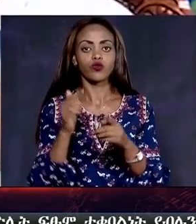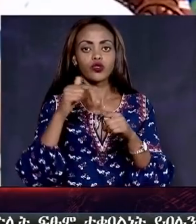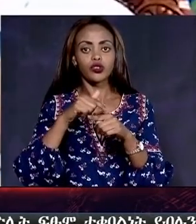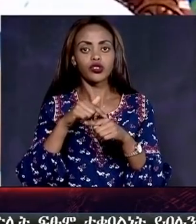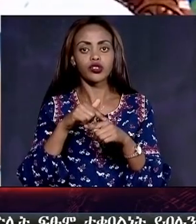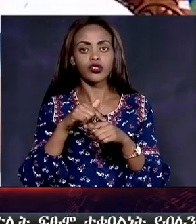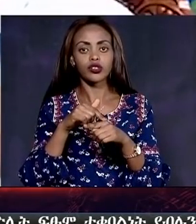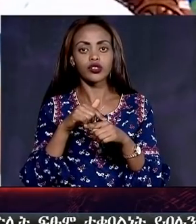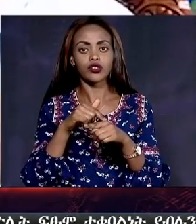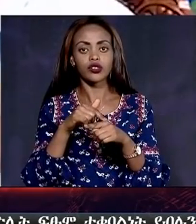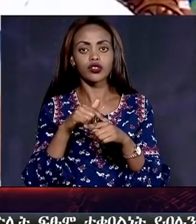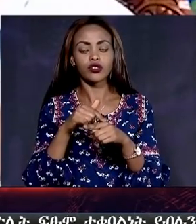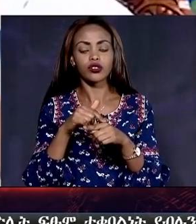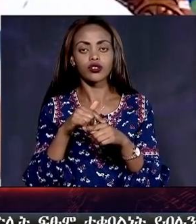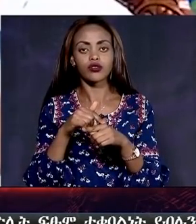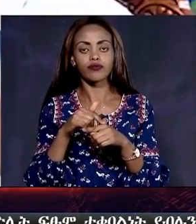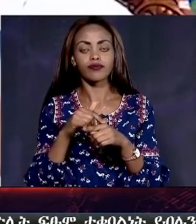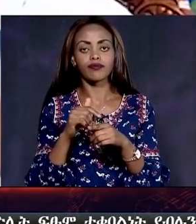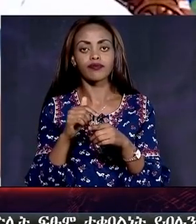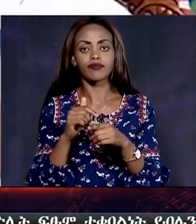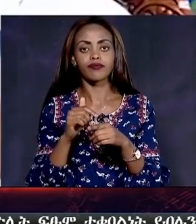ወይ የስልጣን ፍላጎት